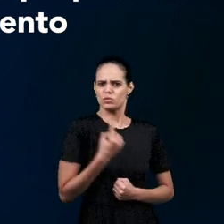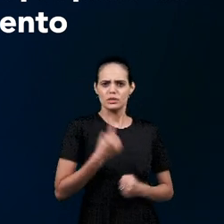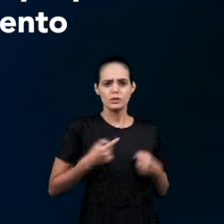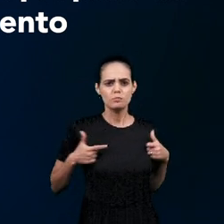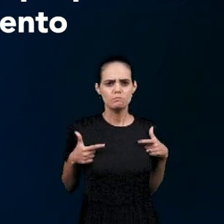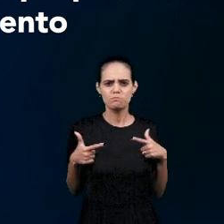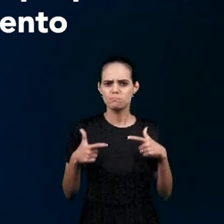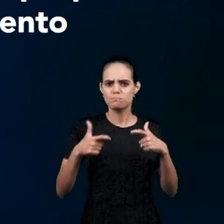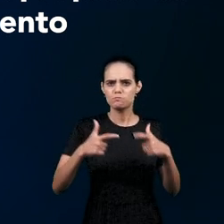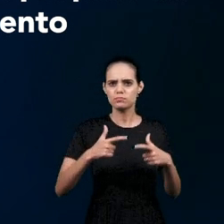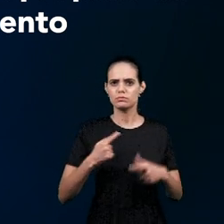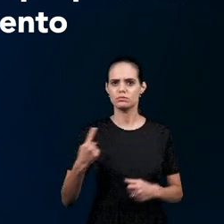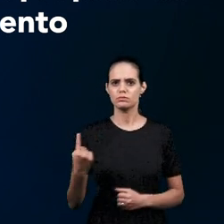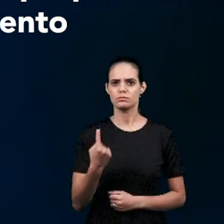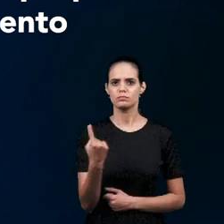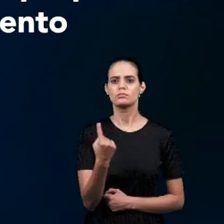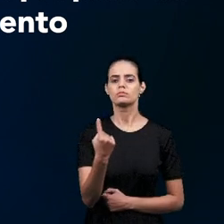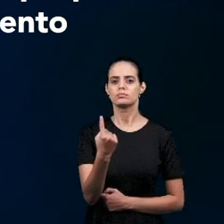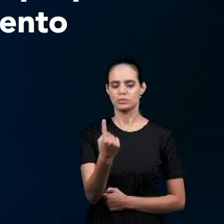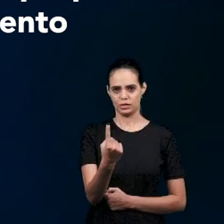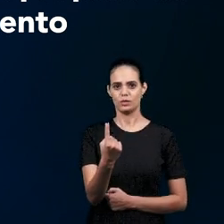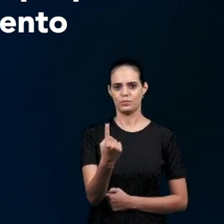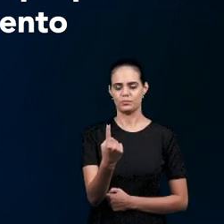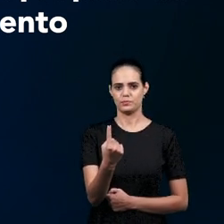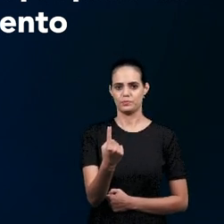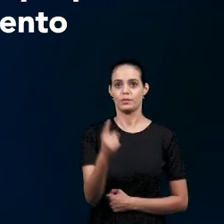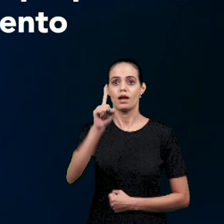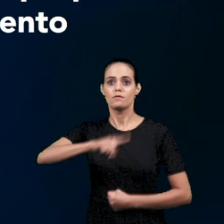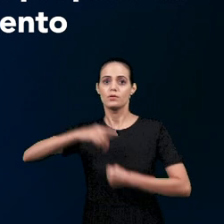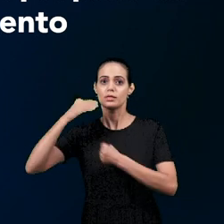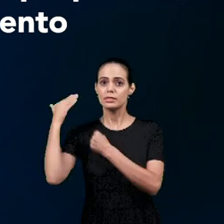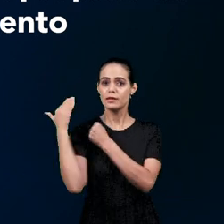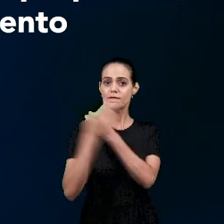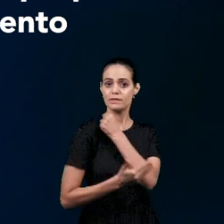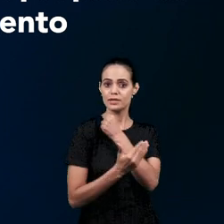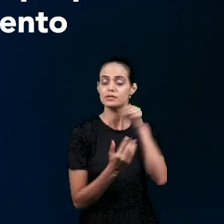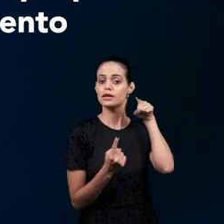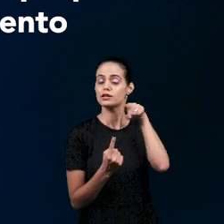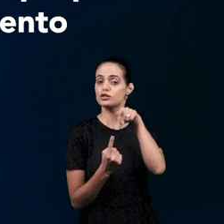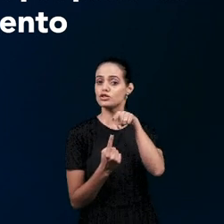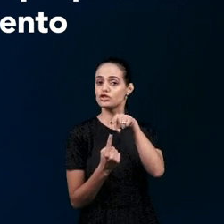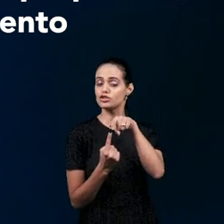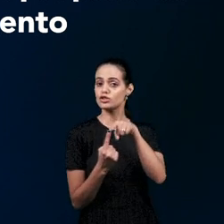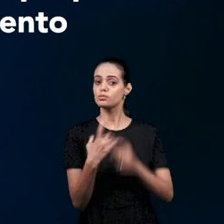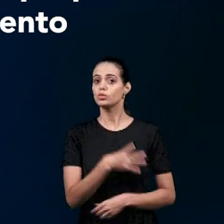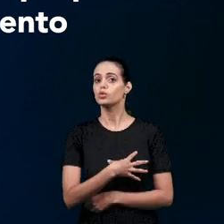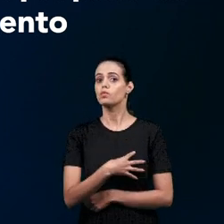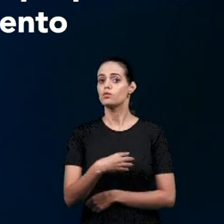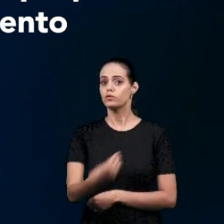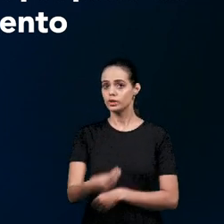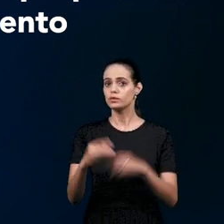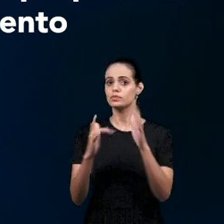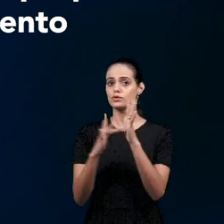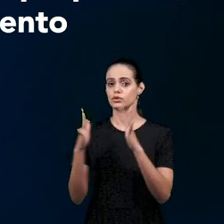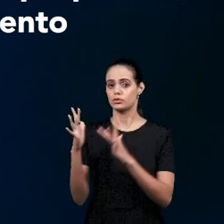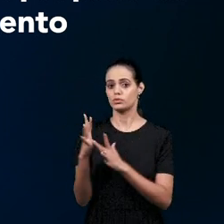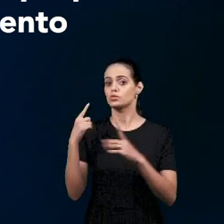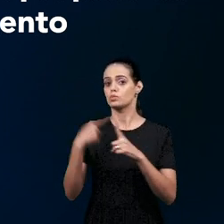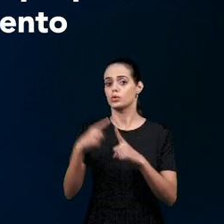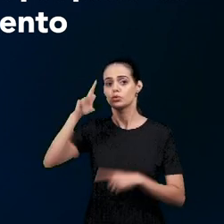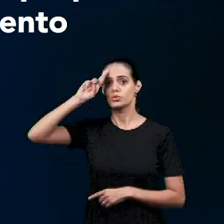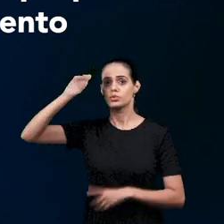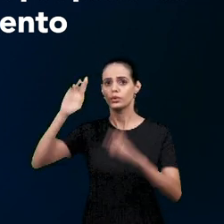la nourriture de la vie éternelle. Défendre la nourriture et défendre la parole révélée, la